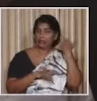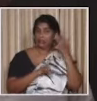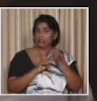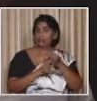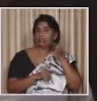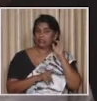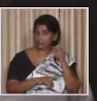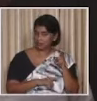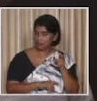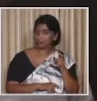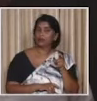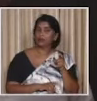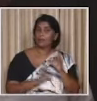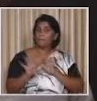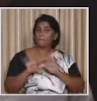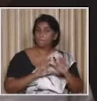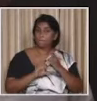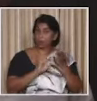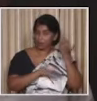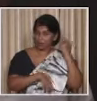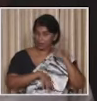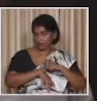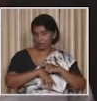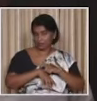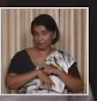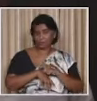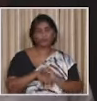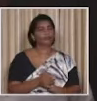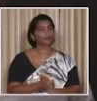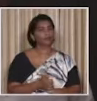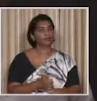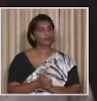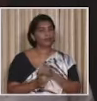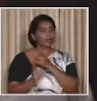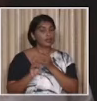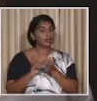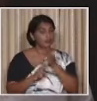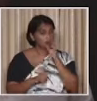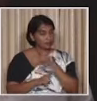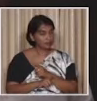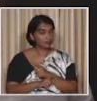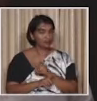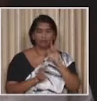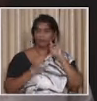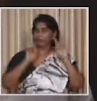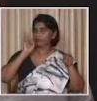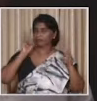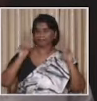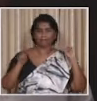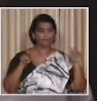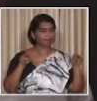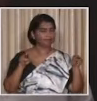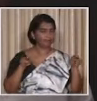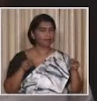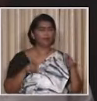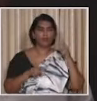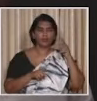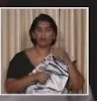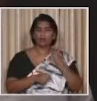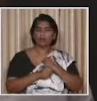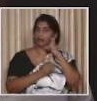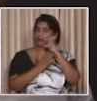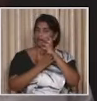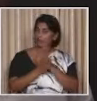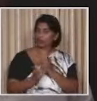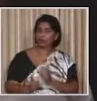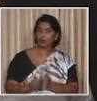ජනාධිපතිවරයා පාලනය කරන සමයේ යෙල්සින් ජනාධිපතිවරයා වටපිට බලලා ඒ රටේ ආණ්ඩුක්‍රම